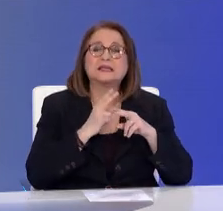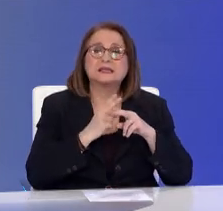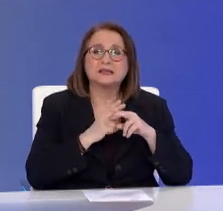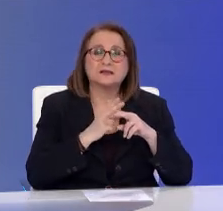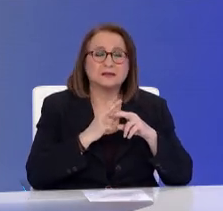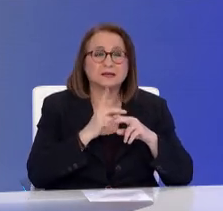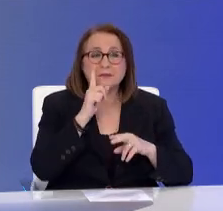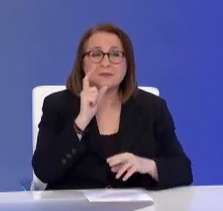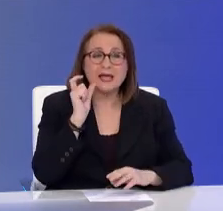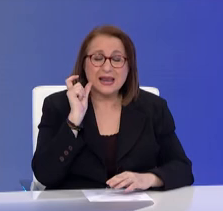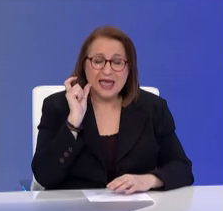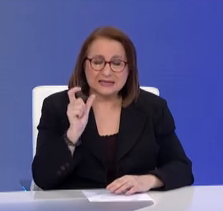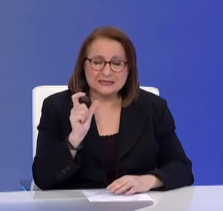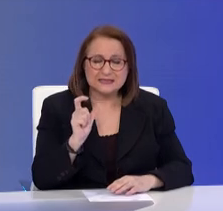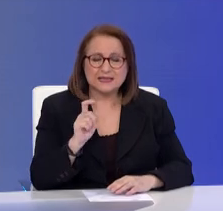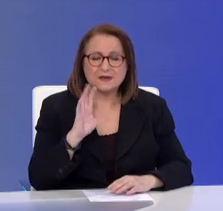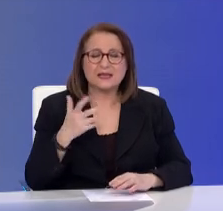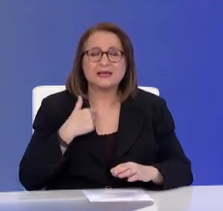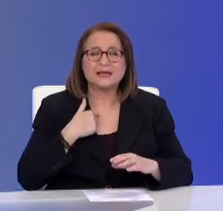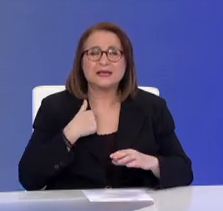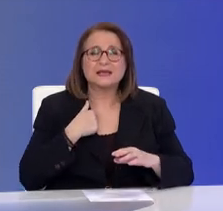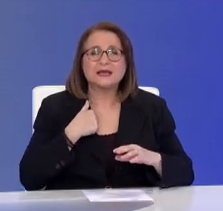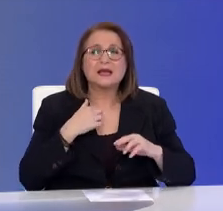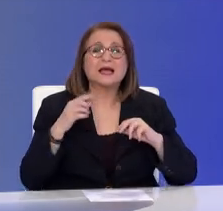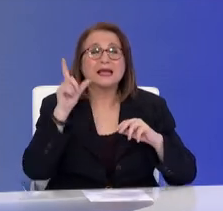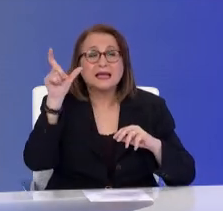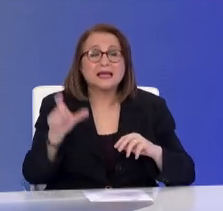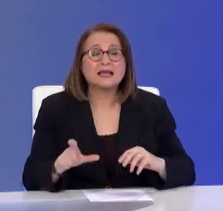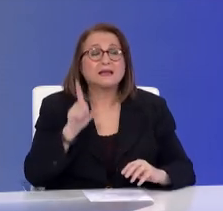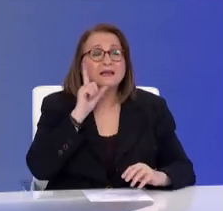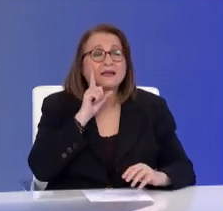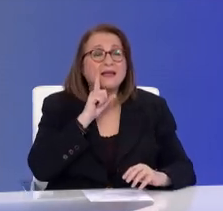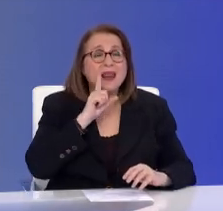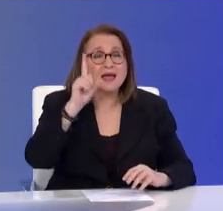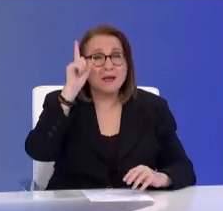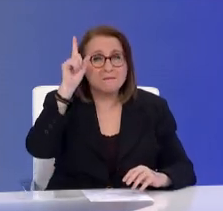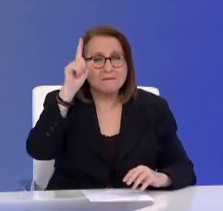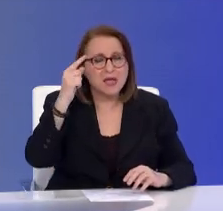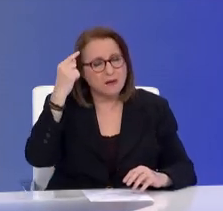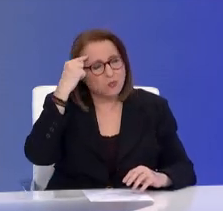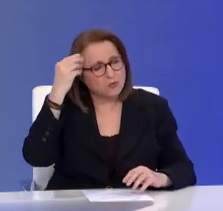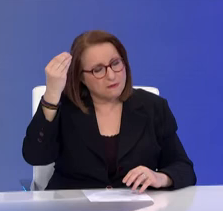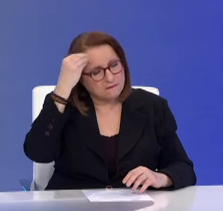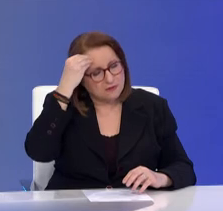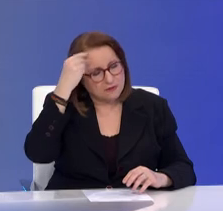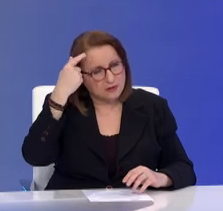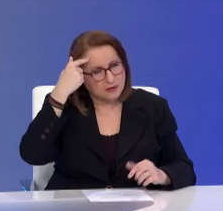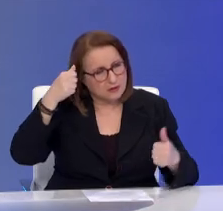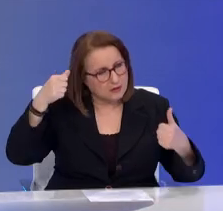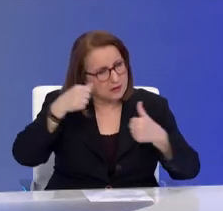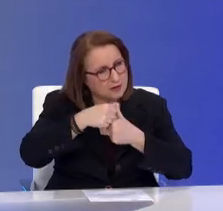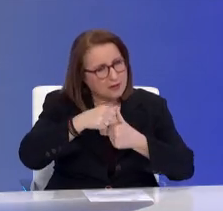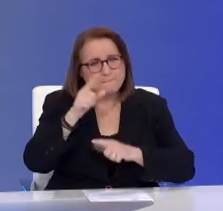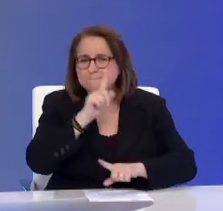Θα ήθελα να πω μια λέξη για την γυναίκα που πραγματικά με σημάδεψε και είναι η κυρία